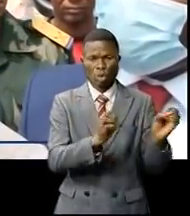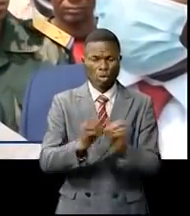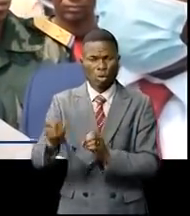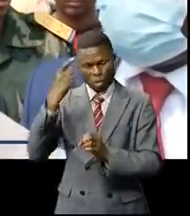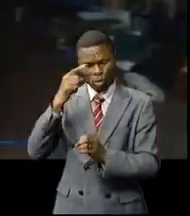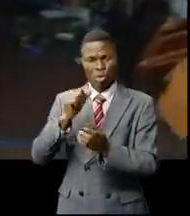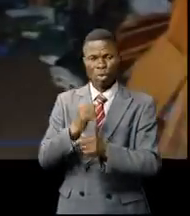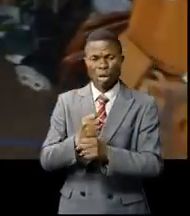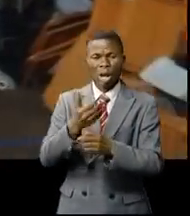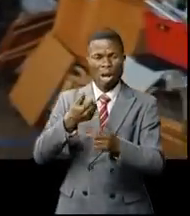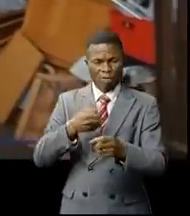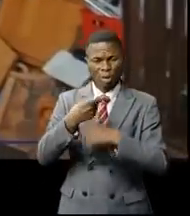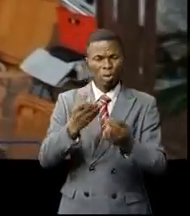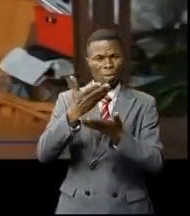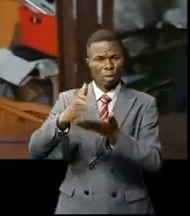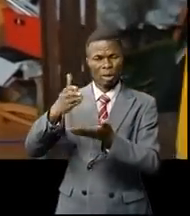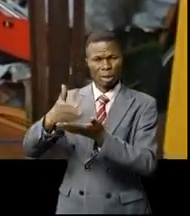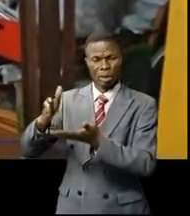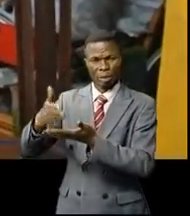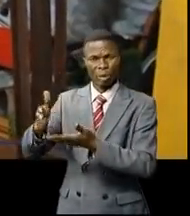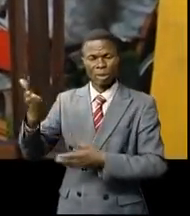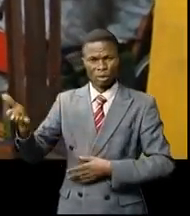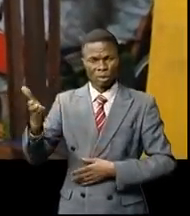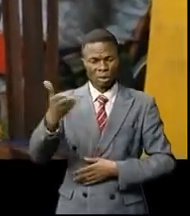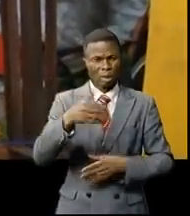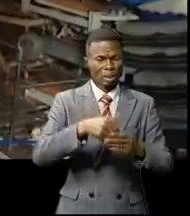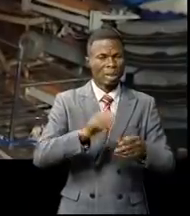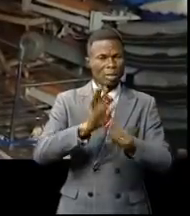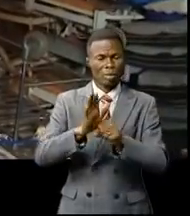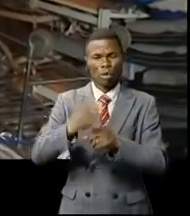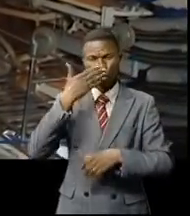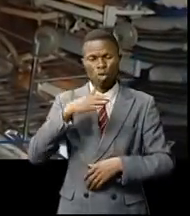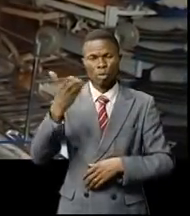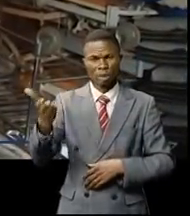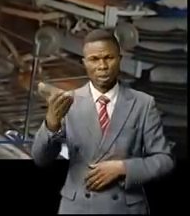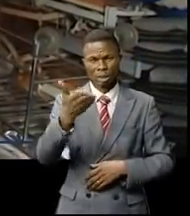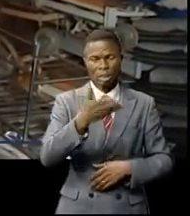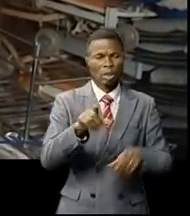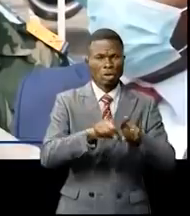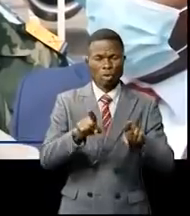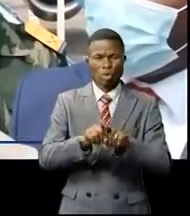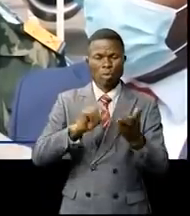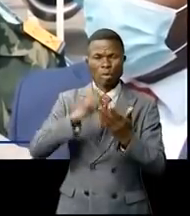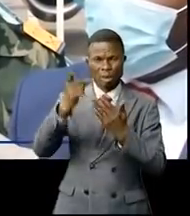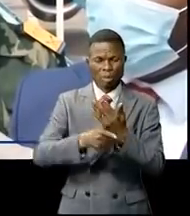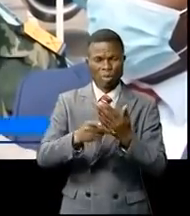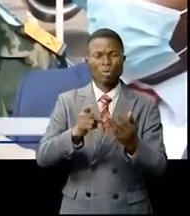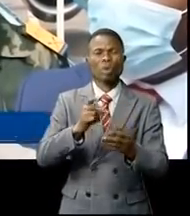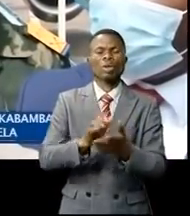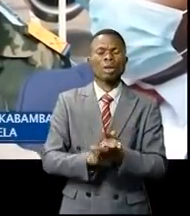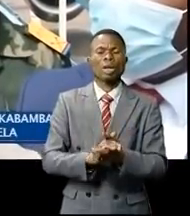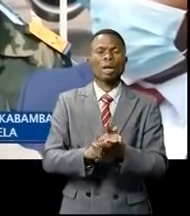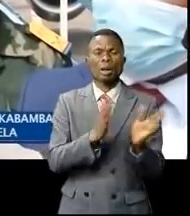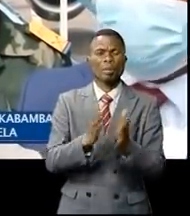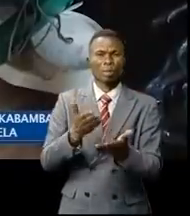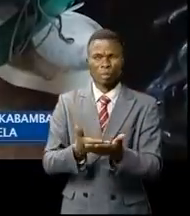ça avant d entreprendre la répartition de la description de ces matériels tels que cela était recommandé par l'autorité